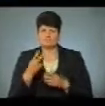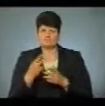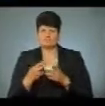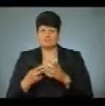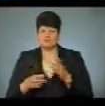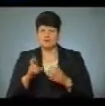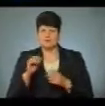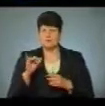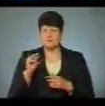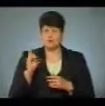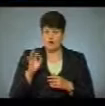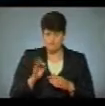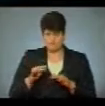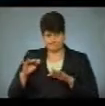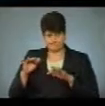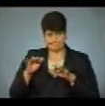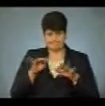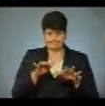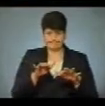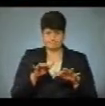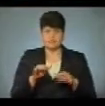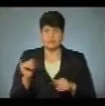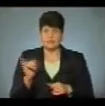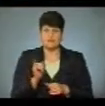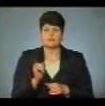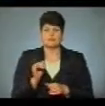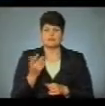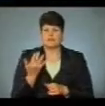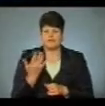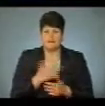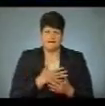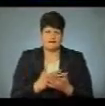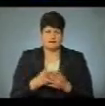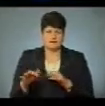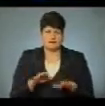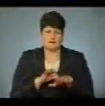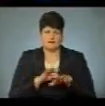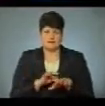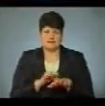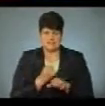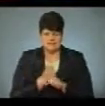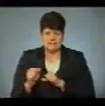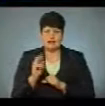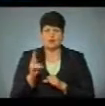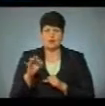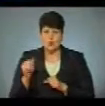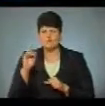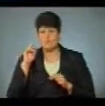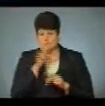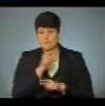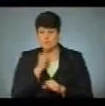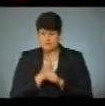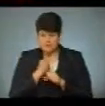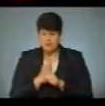тоді Бичков пішов в атаку і декілька активних дій провів, заставив Козловського помилитись.